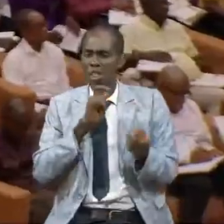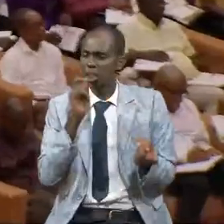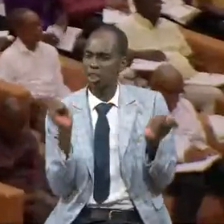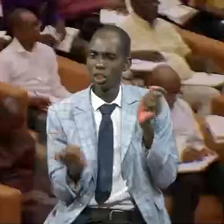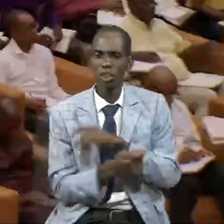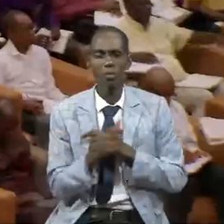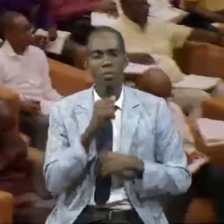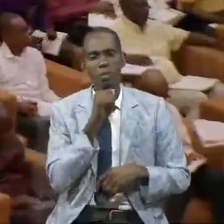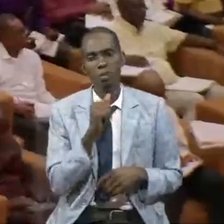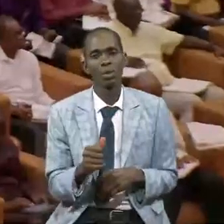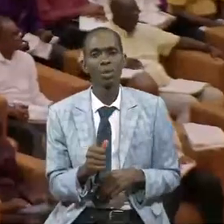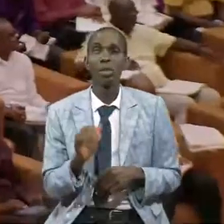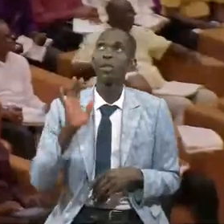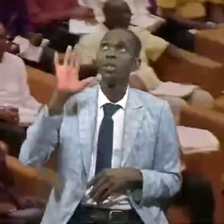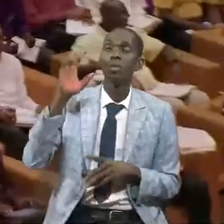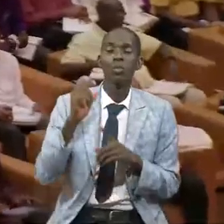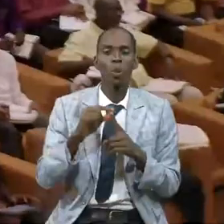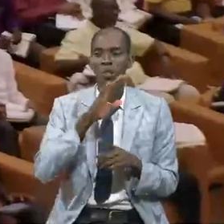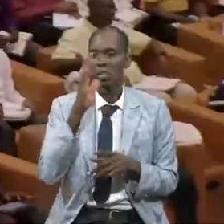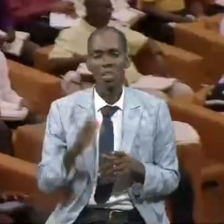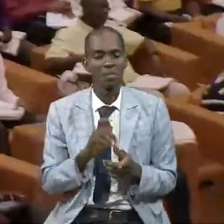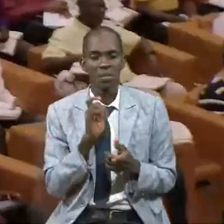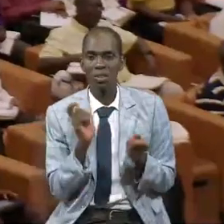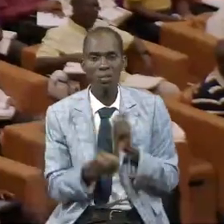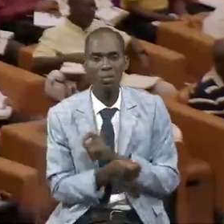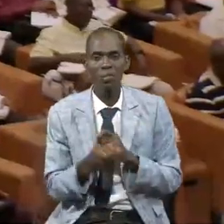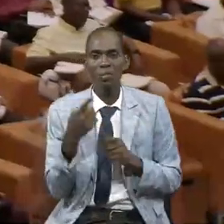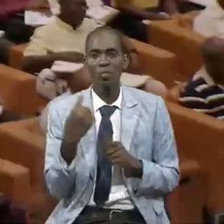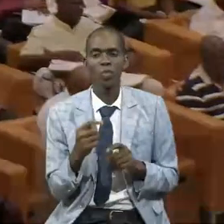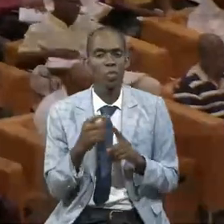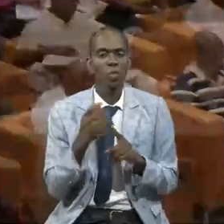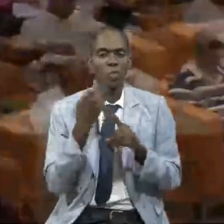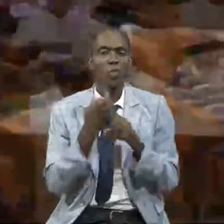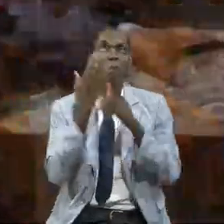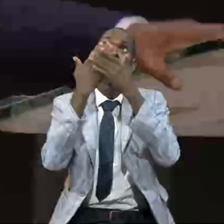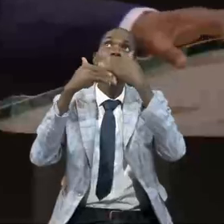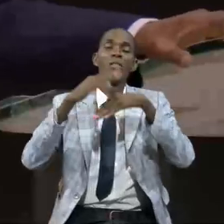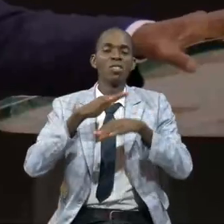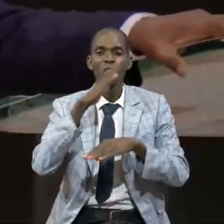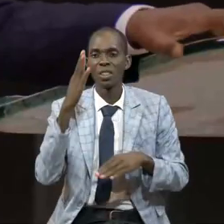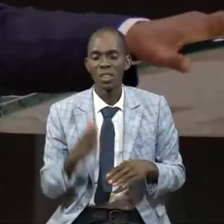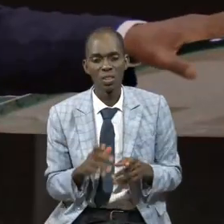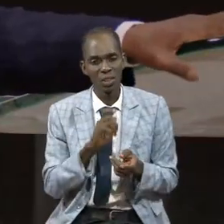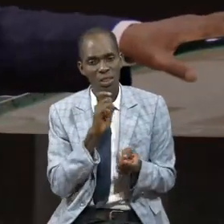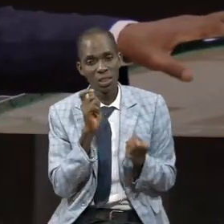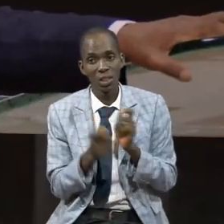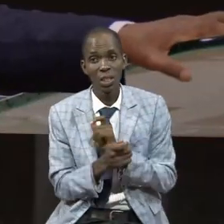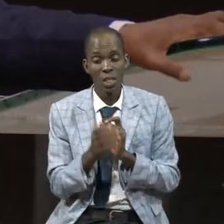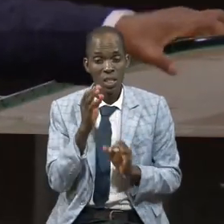pas. L'Écriture ne change pas. Le message du ciel venu de Dieu ne change pas.